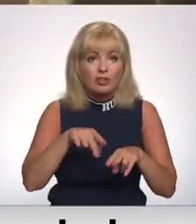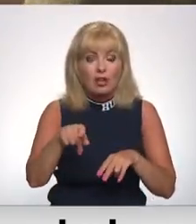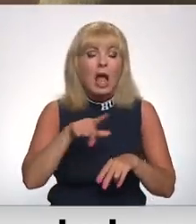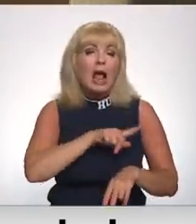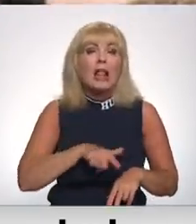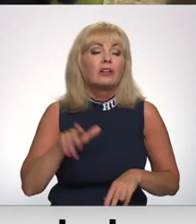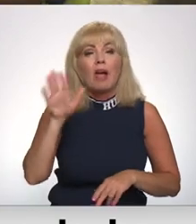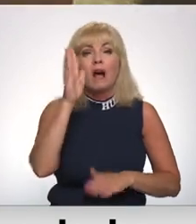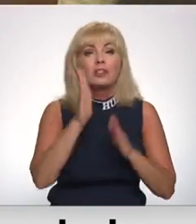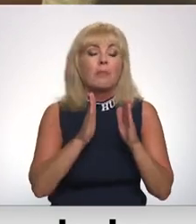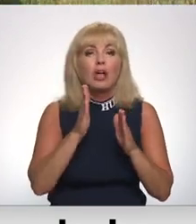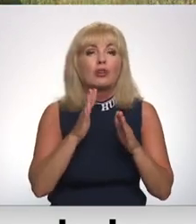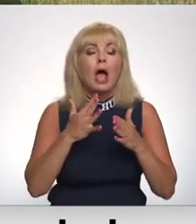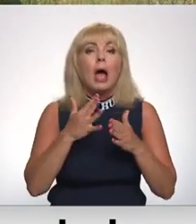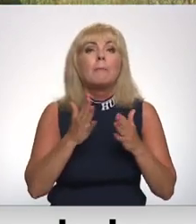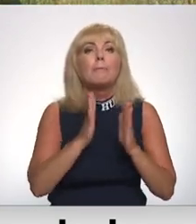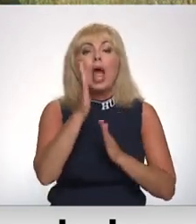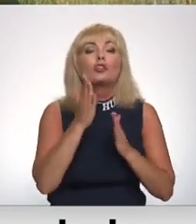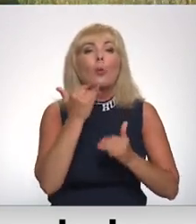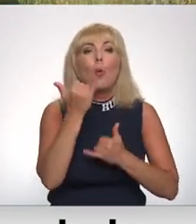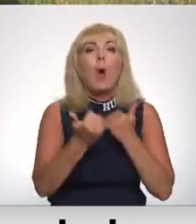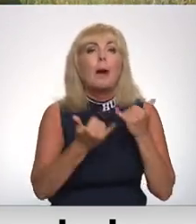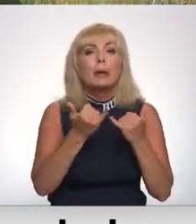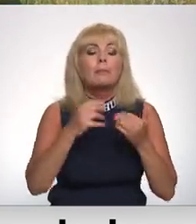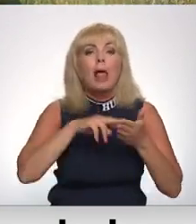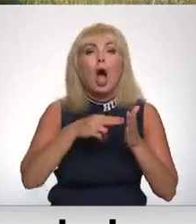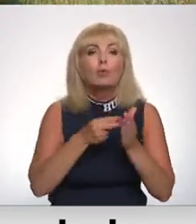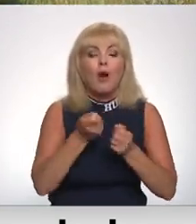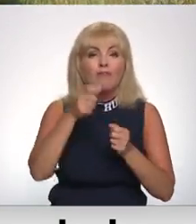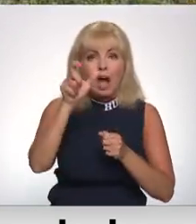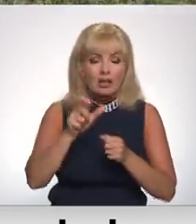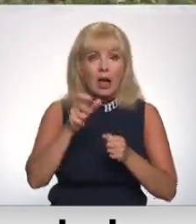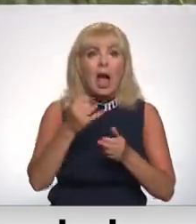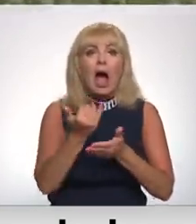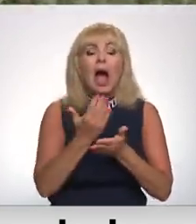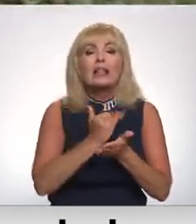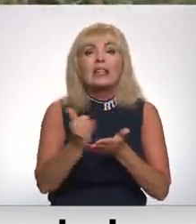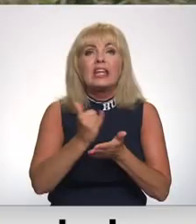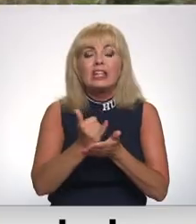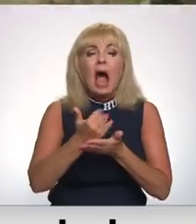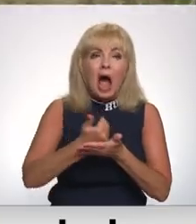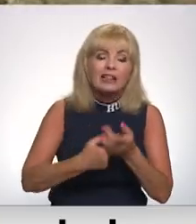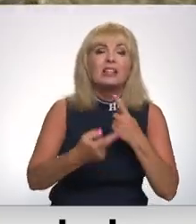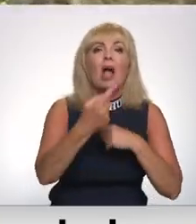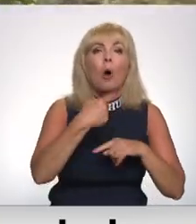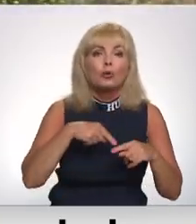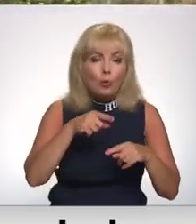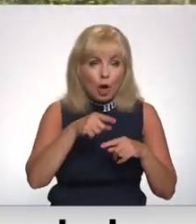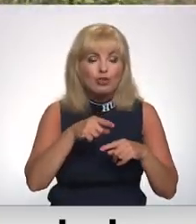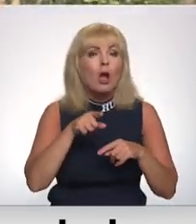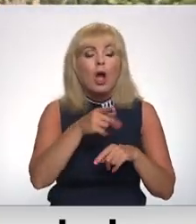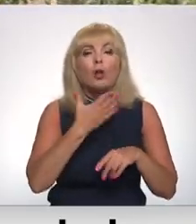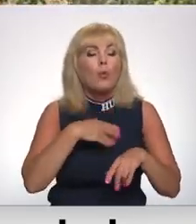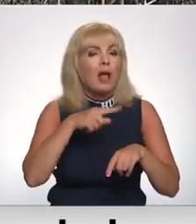Latvijas valsts mežu mežkopības plānošanas vadītājs. Meža atjaunošana pēc ugunsgrēka ir sarežģīts un laikietilpīgs process, viņš